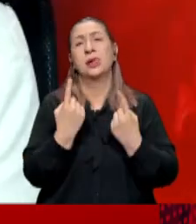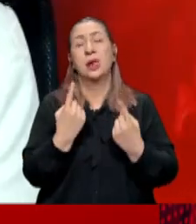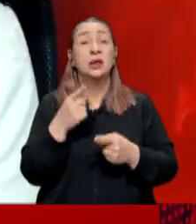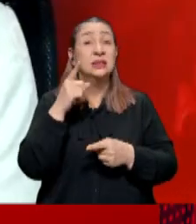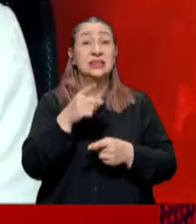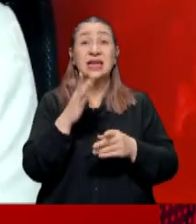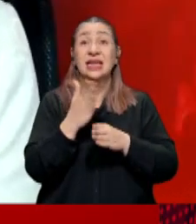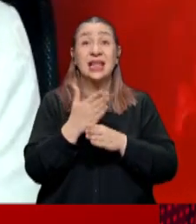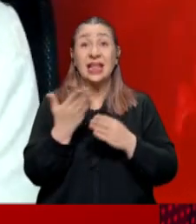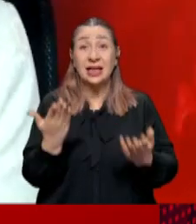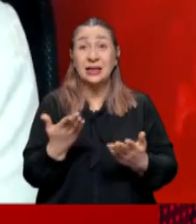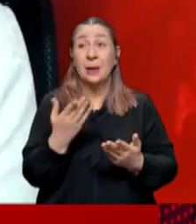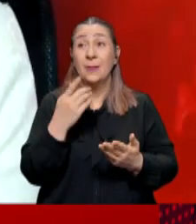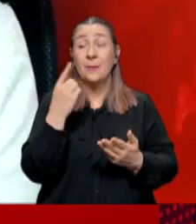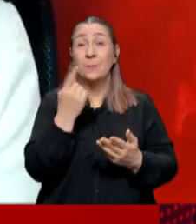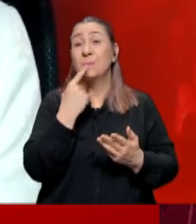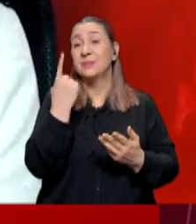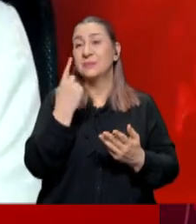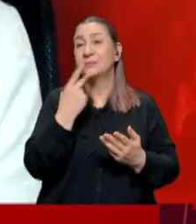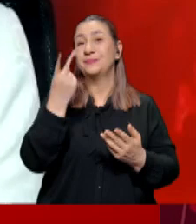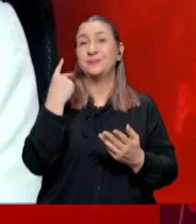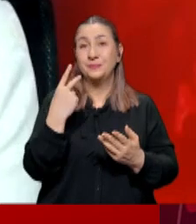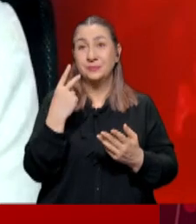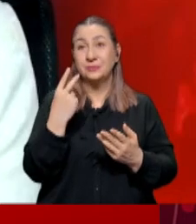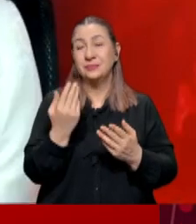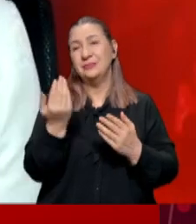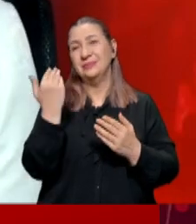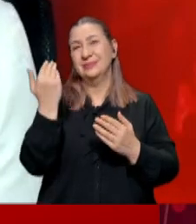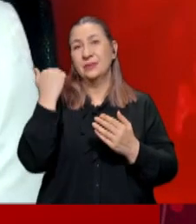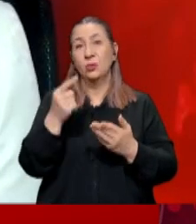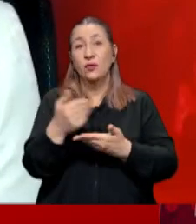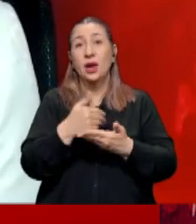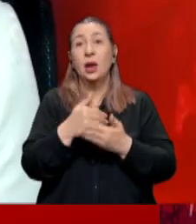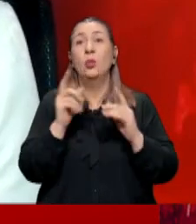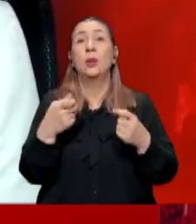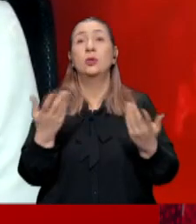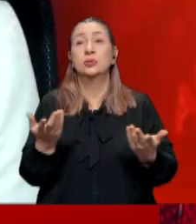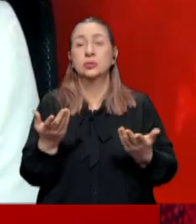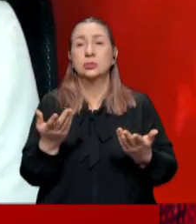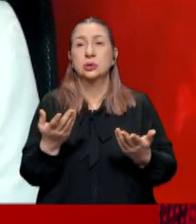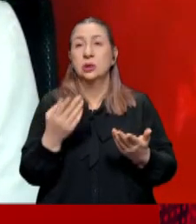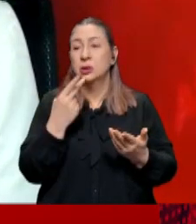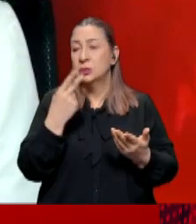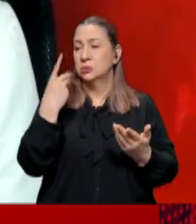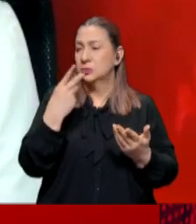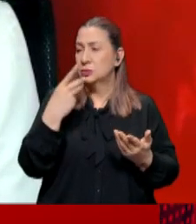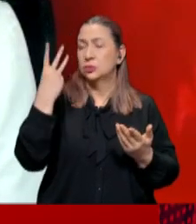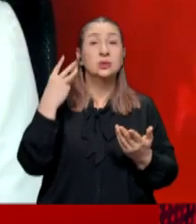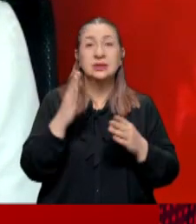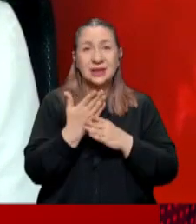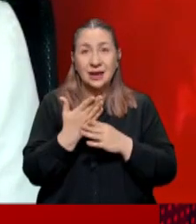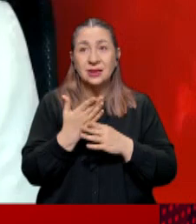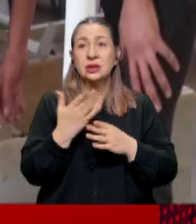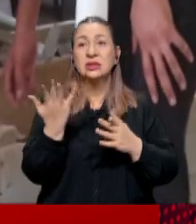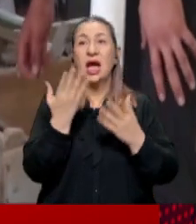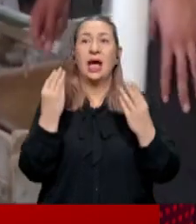Sizce neden birkaç yıl öncesine gittiğimizde bu verileri bulamıyoruz? Yani birkaç yıl öncesine göre çünkü